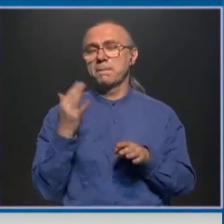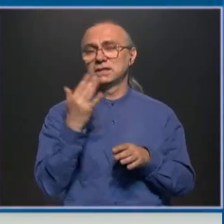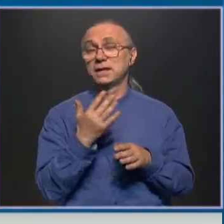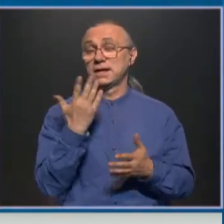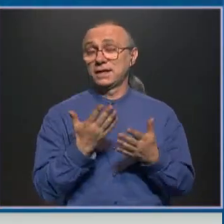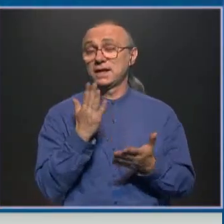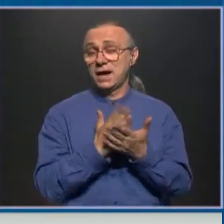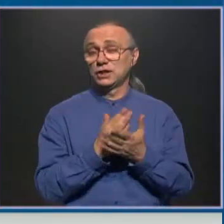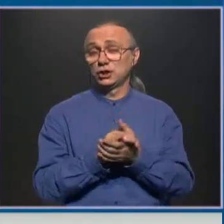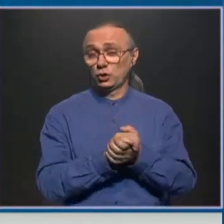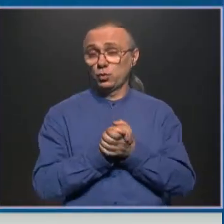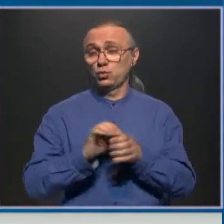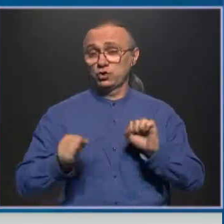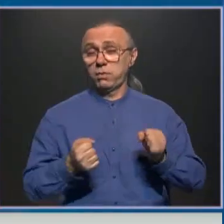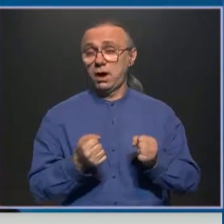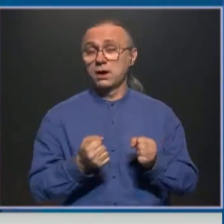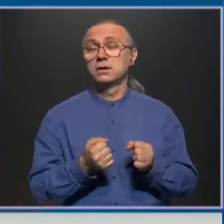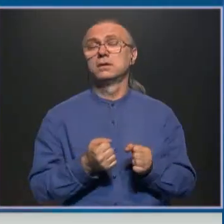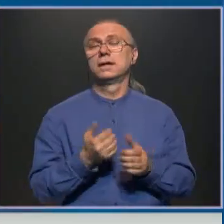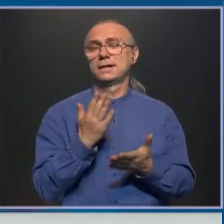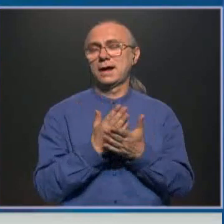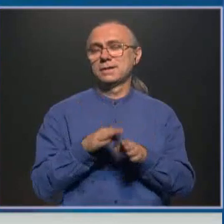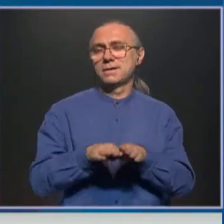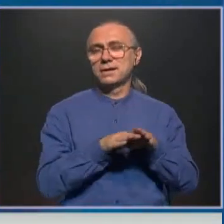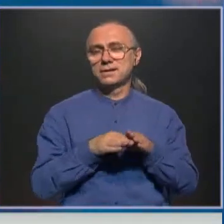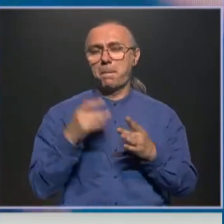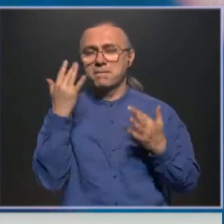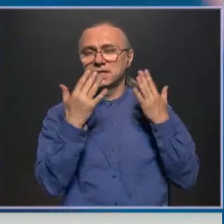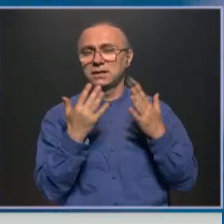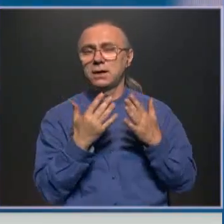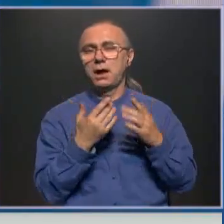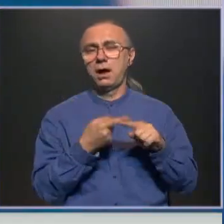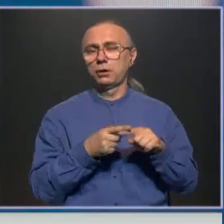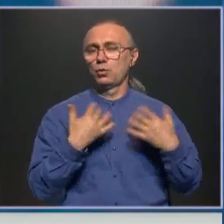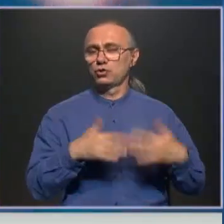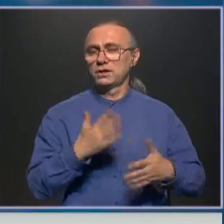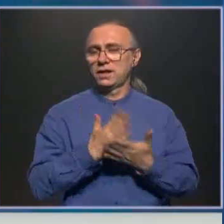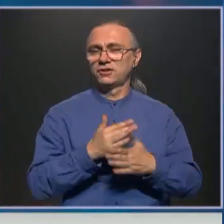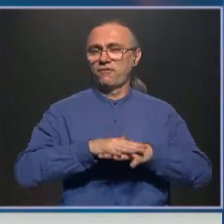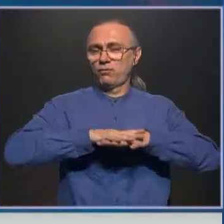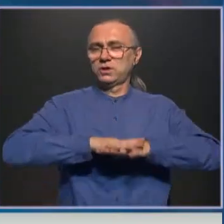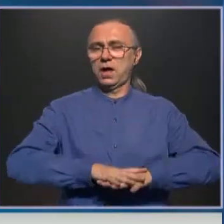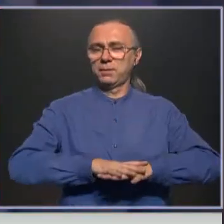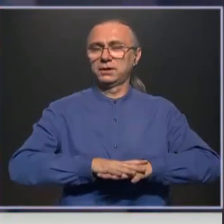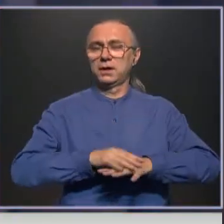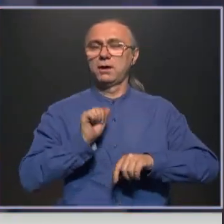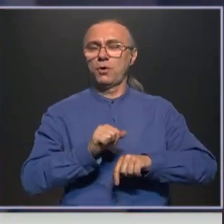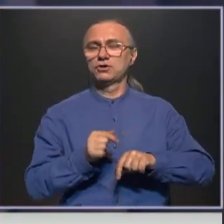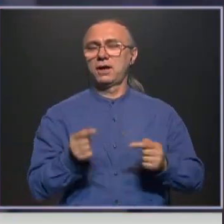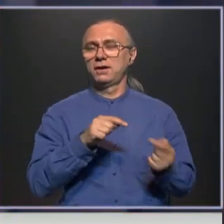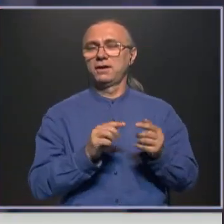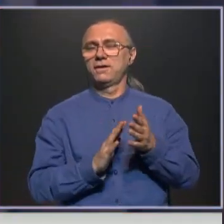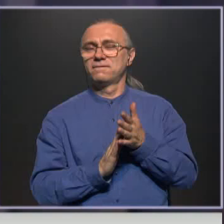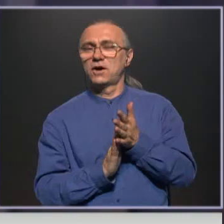если есть единомыслие, это вот тот фундамент, который можно надстроить уже высотой, возрастанием в любви семейной.